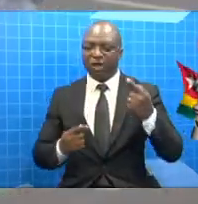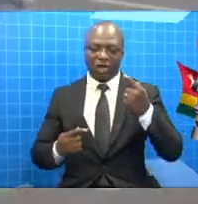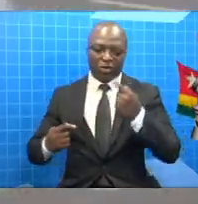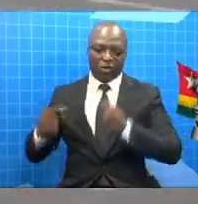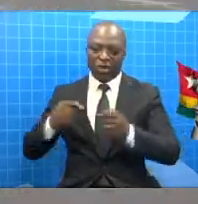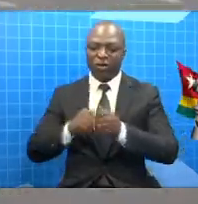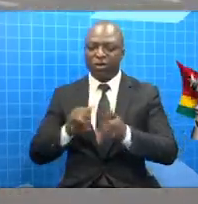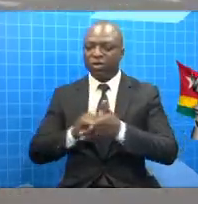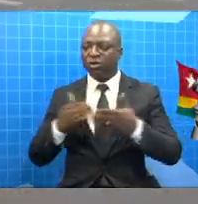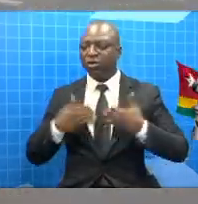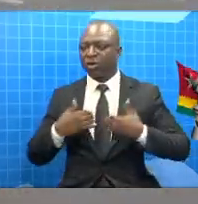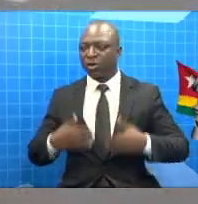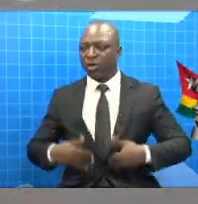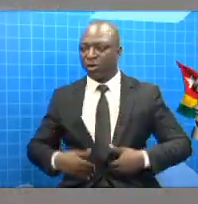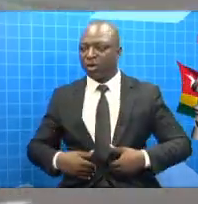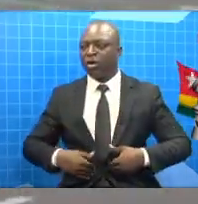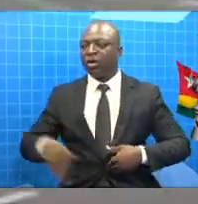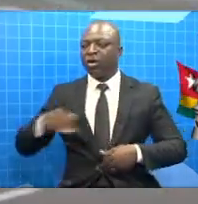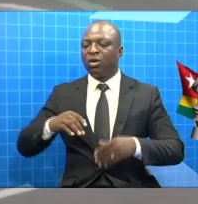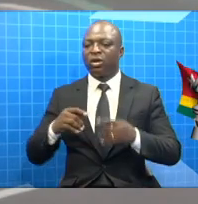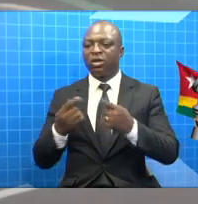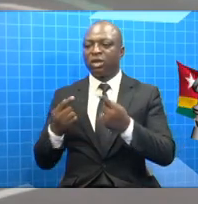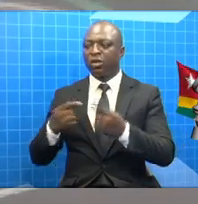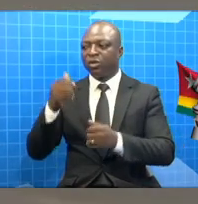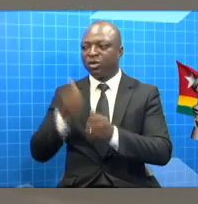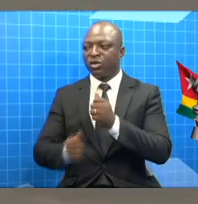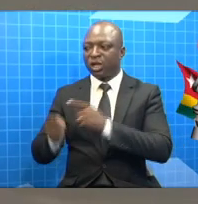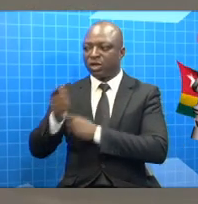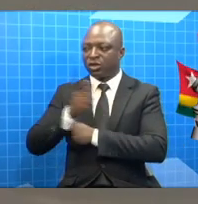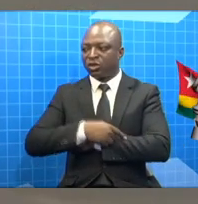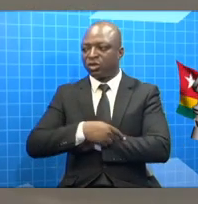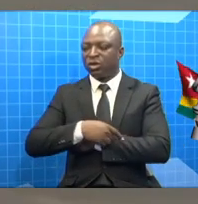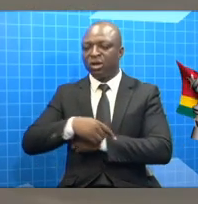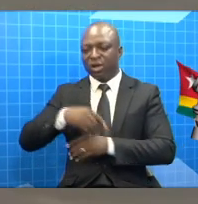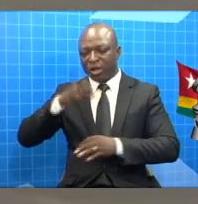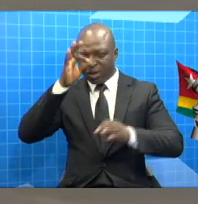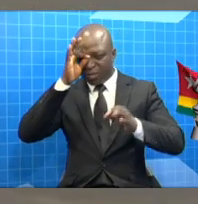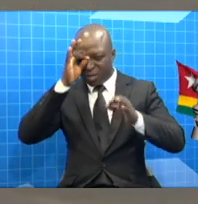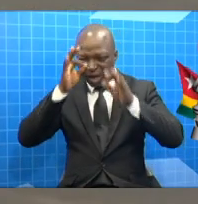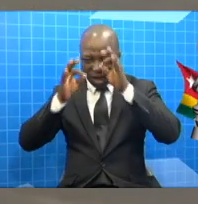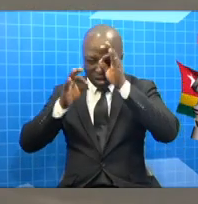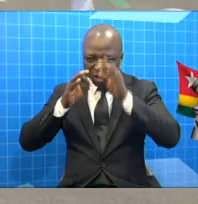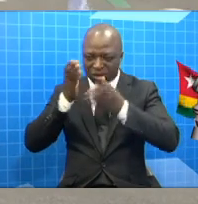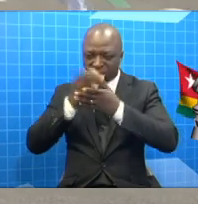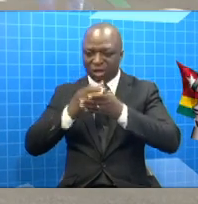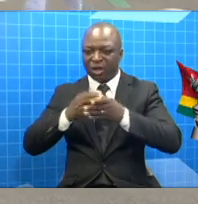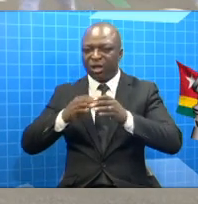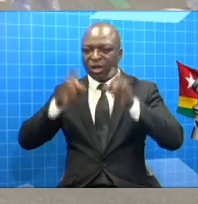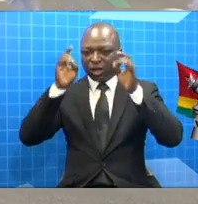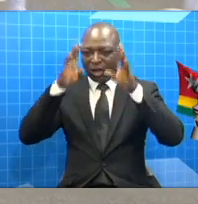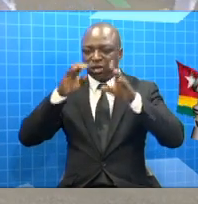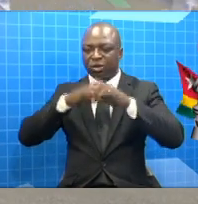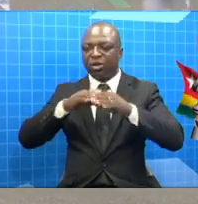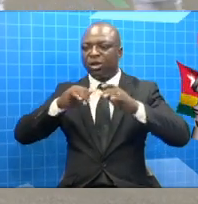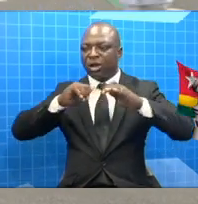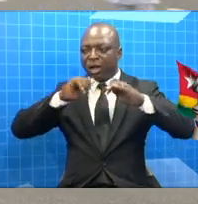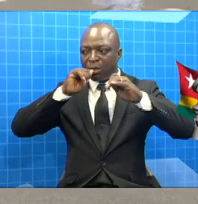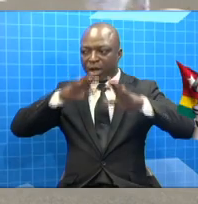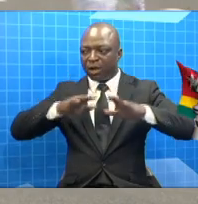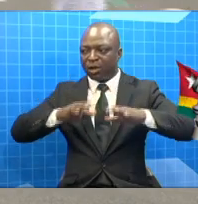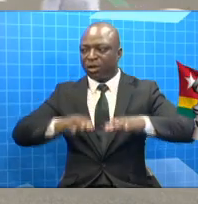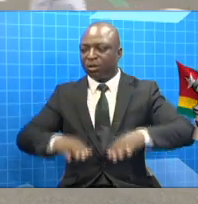de ce corps. Leurs ennemis quotidiens, les pirates et les criminels de la mer.